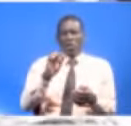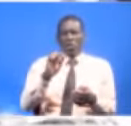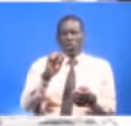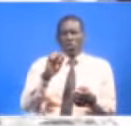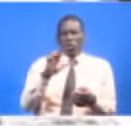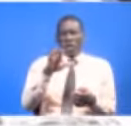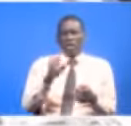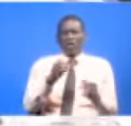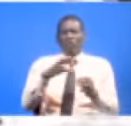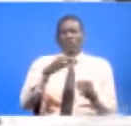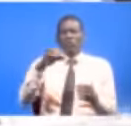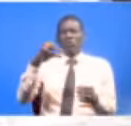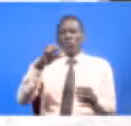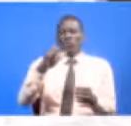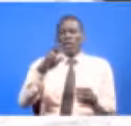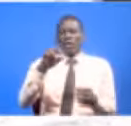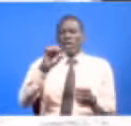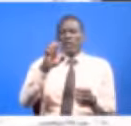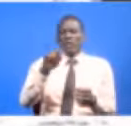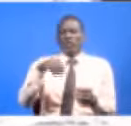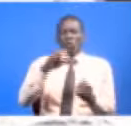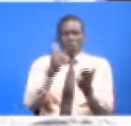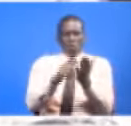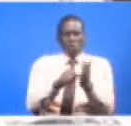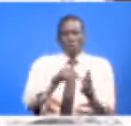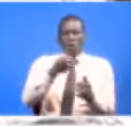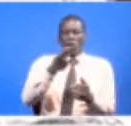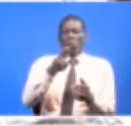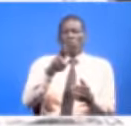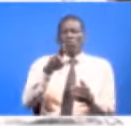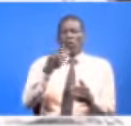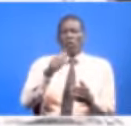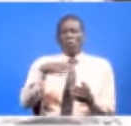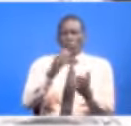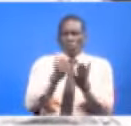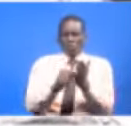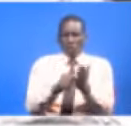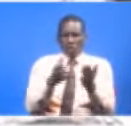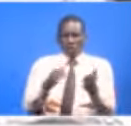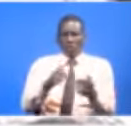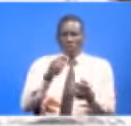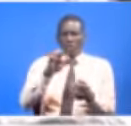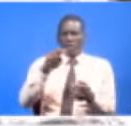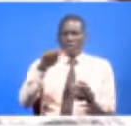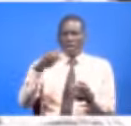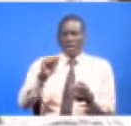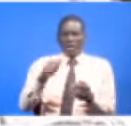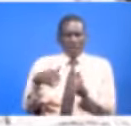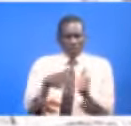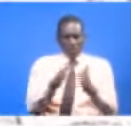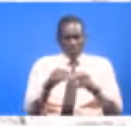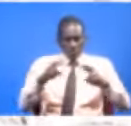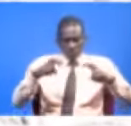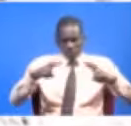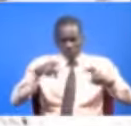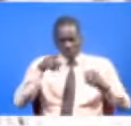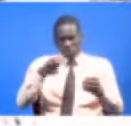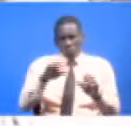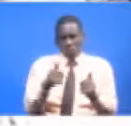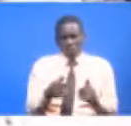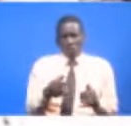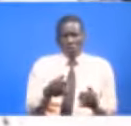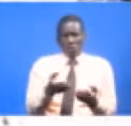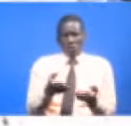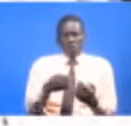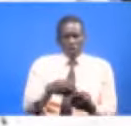Garsen ndio kuna shida zaidi na Bura kuna shida zaidi. Kwa hivyo Tana River iangaliwe, kuwe na